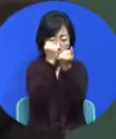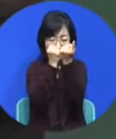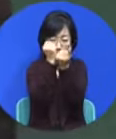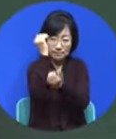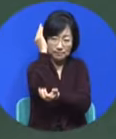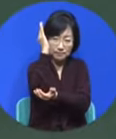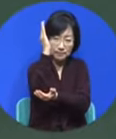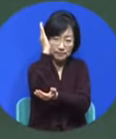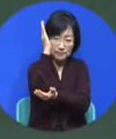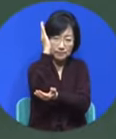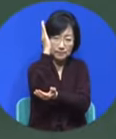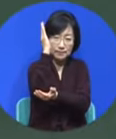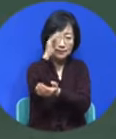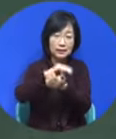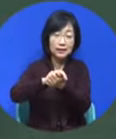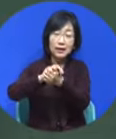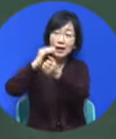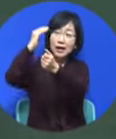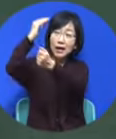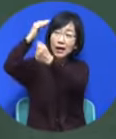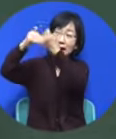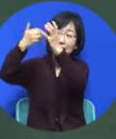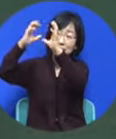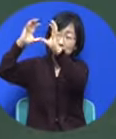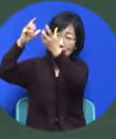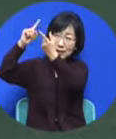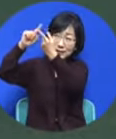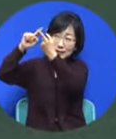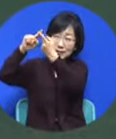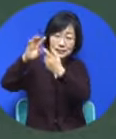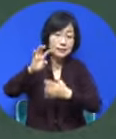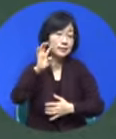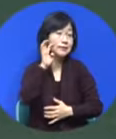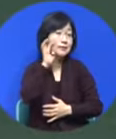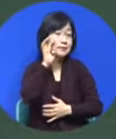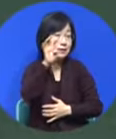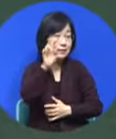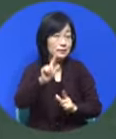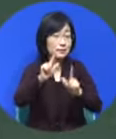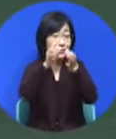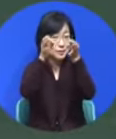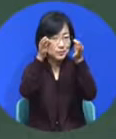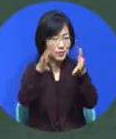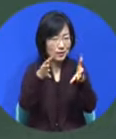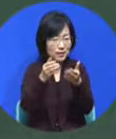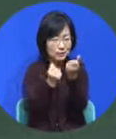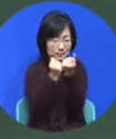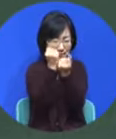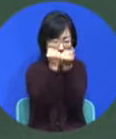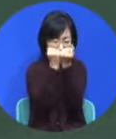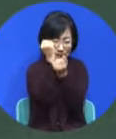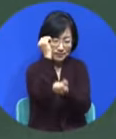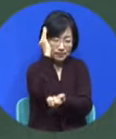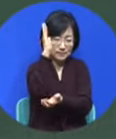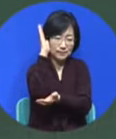부르서습니다 나라의 일 40일 안 설명하셨다